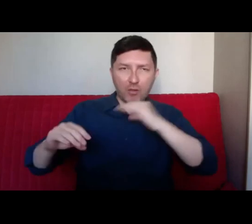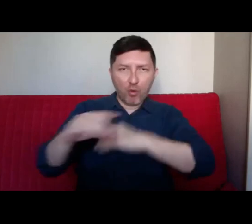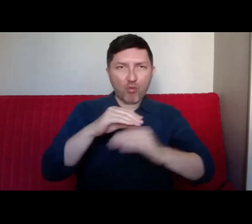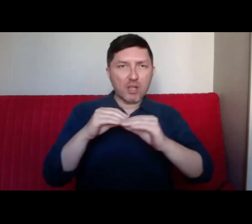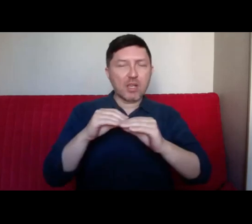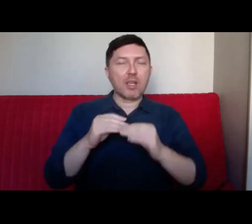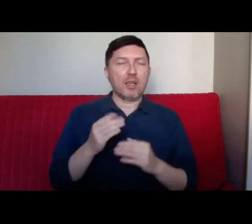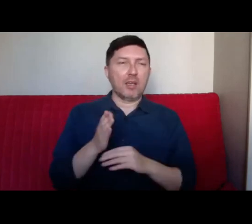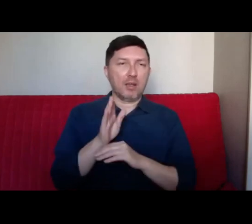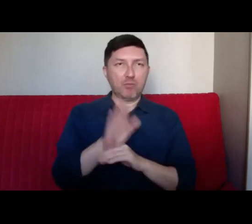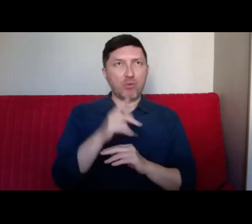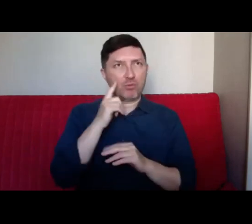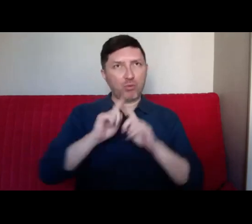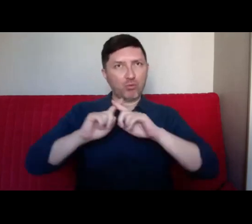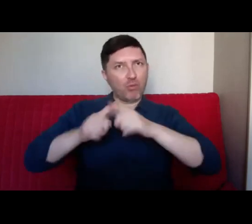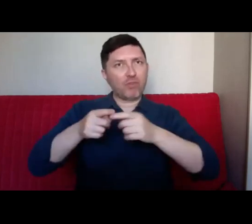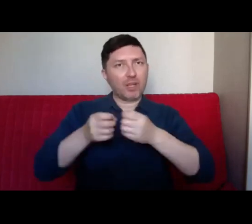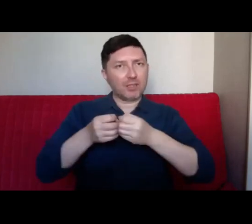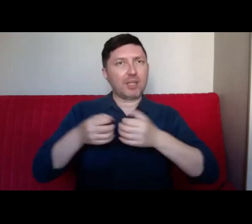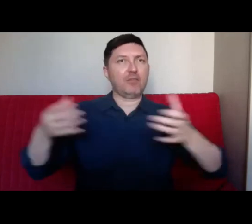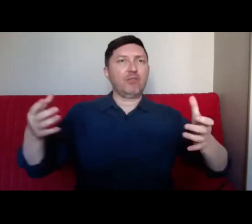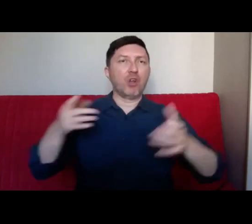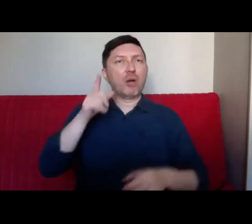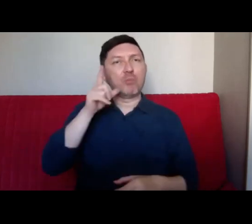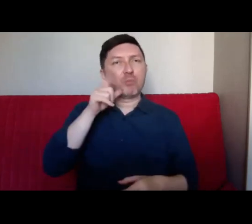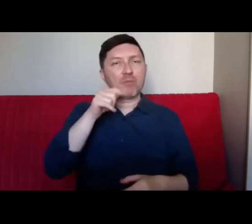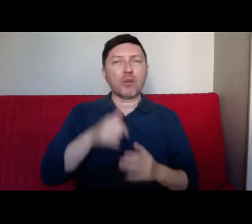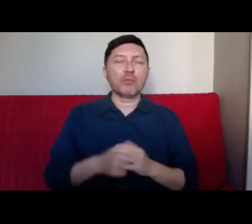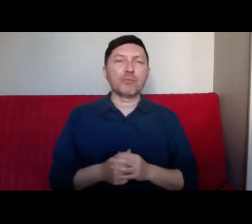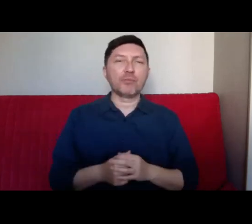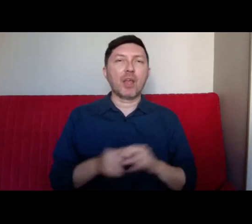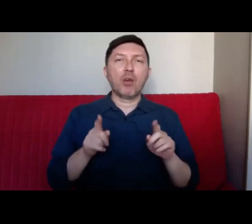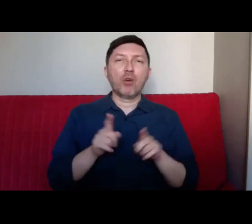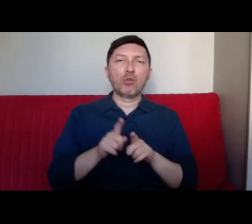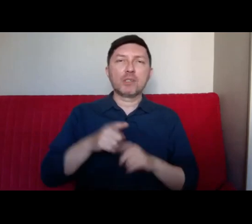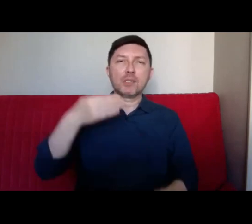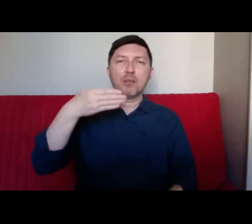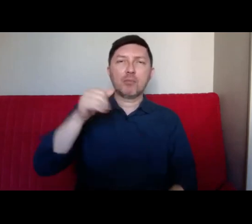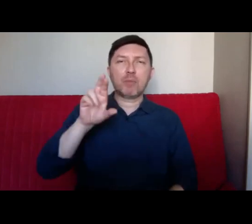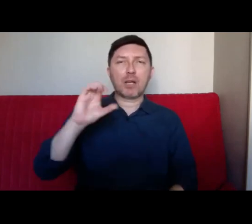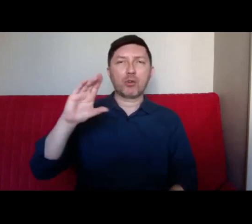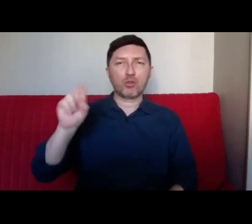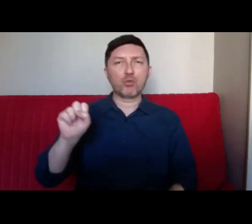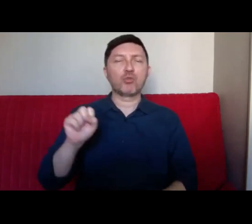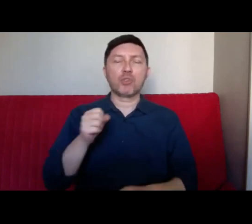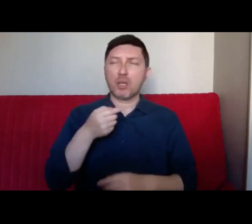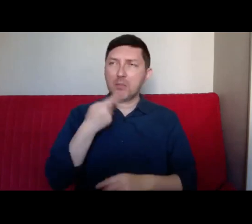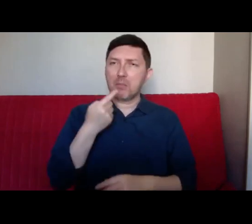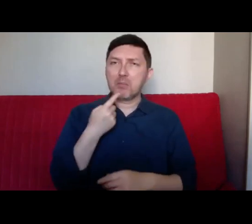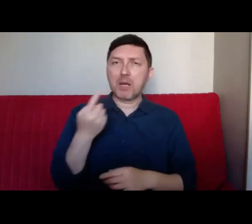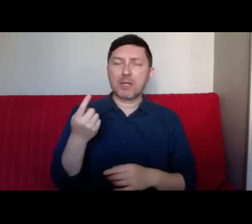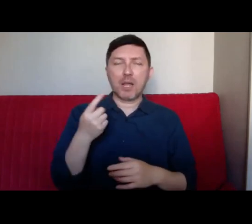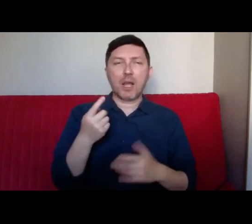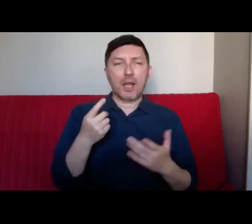autour de l'emploi accompagné. Marcus nous disait que l'emploi accompagné doit être vu comme un partenariat durable et de long